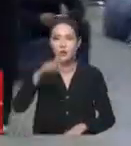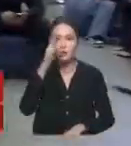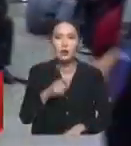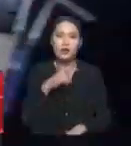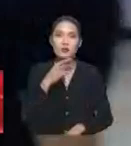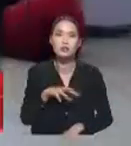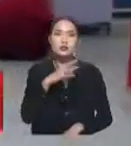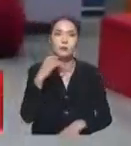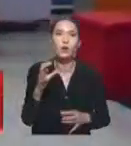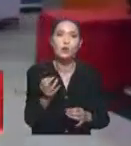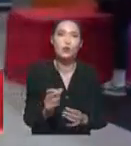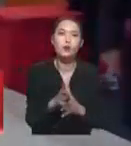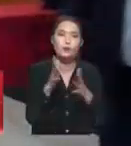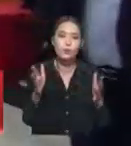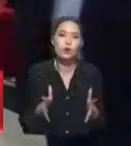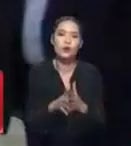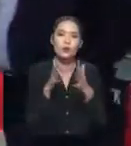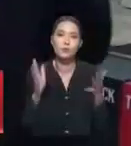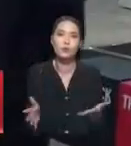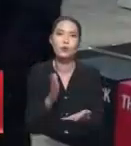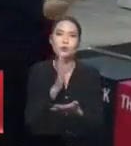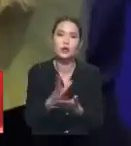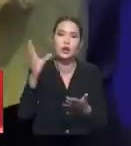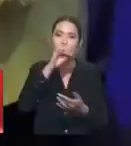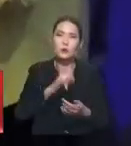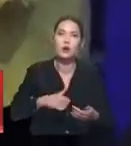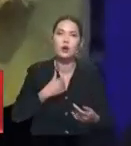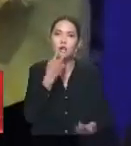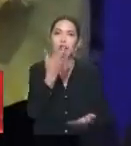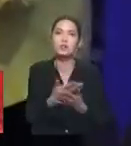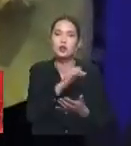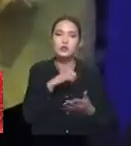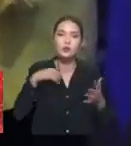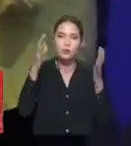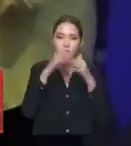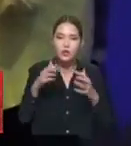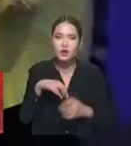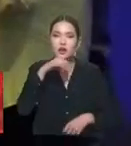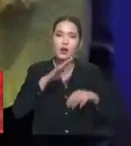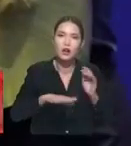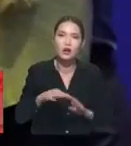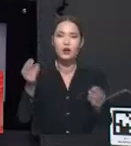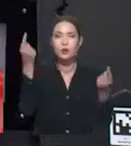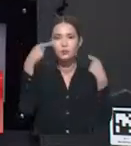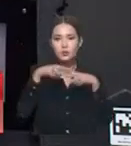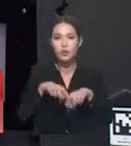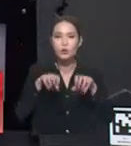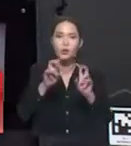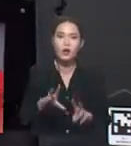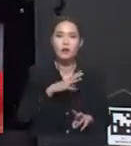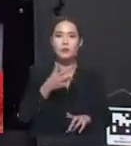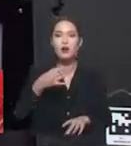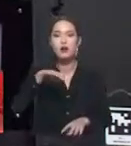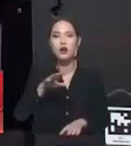все больше IT-холдингов, которые могут похвастаться своими разработками, отмечает эксперт Алексей Рычков. К примеру, проект Speech Lab